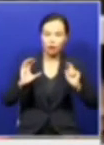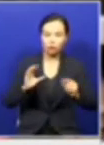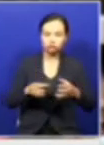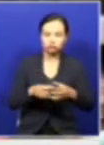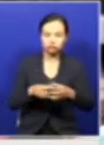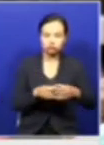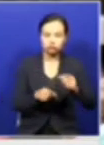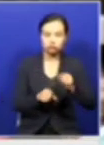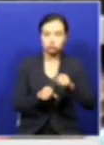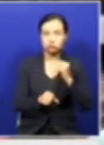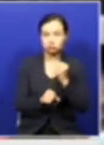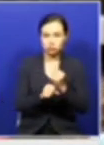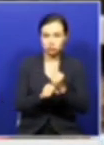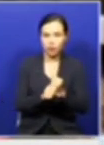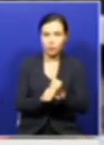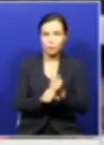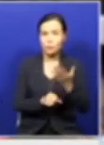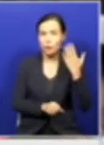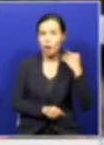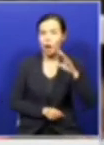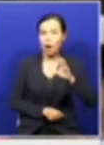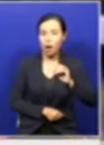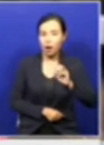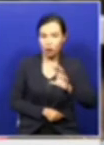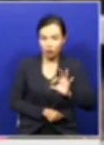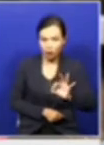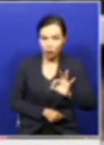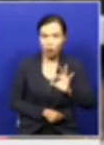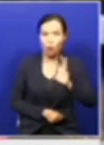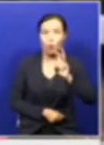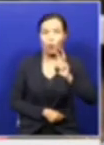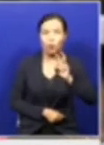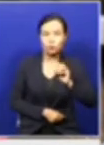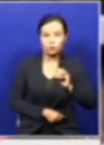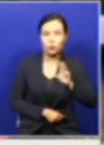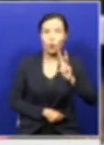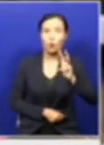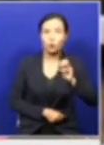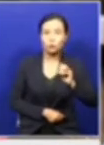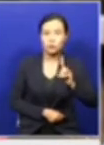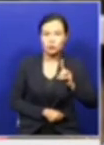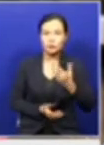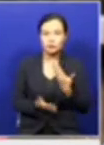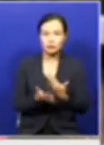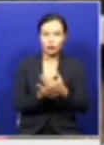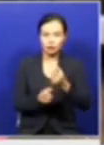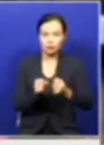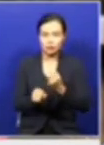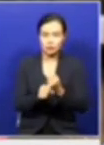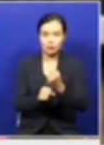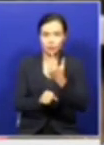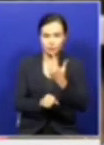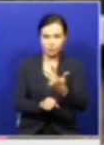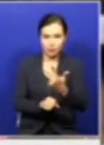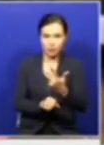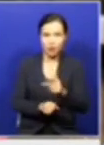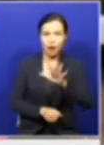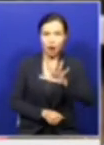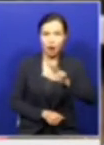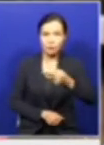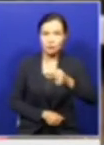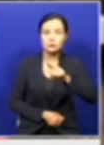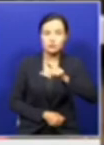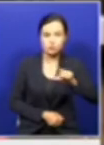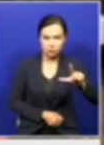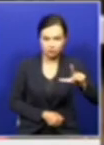าตั้งแต่ปี5960-61วงเงินประมาณ3ปีนะครับใช้เงินไปประมาณ 50,000 กว่าล้านบา